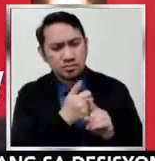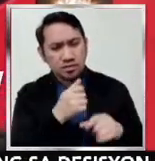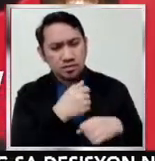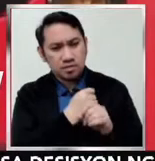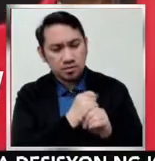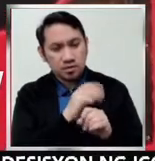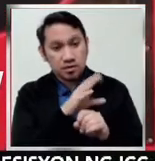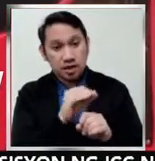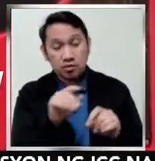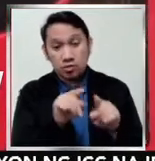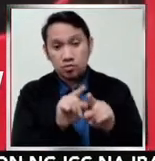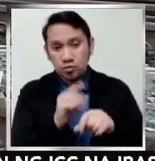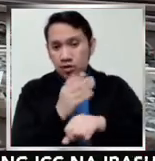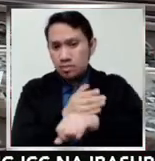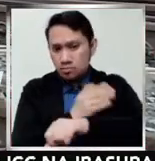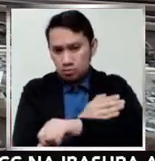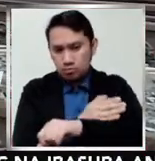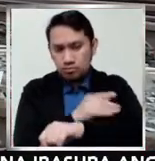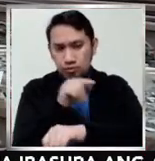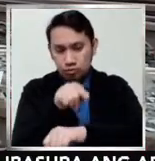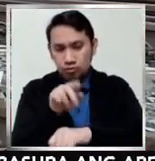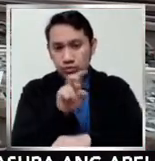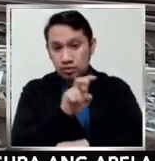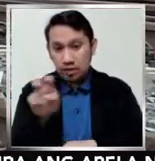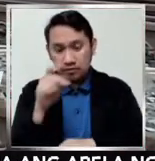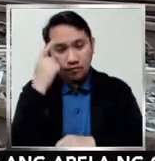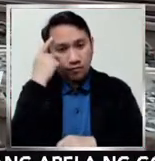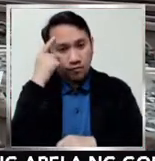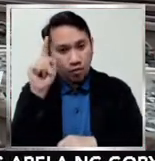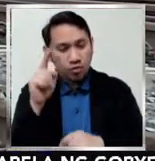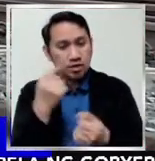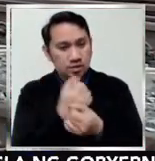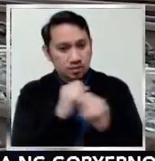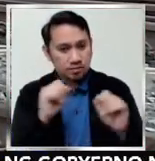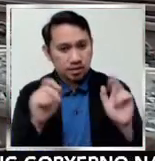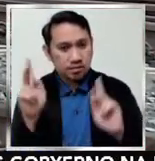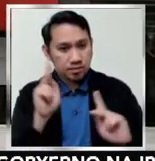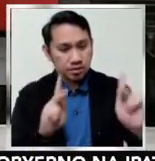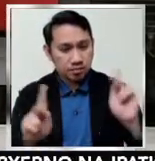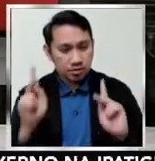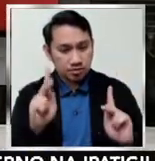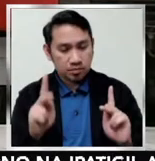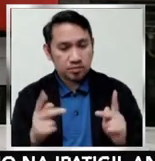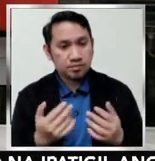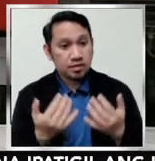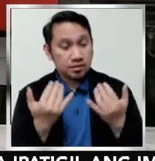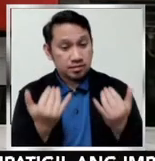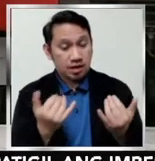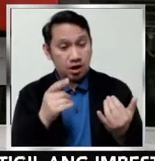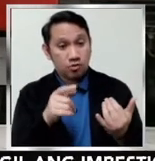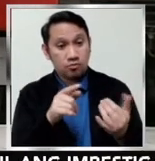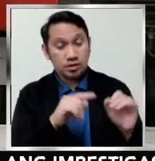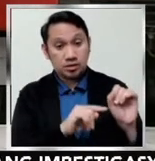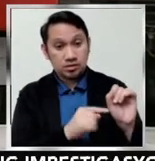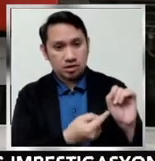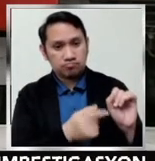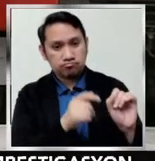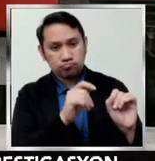kaligtasan ng mga pasahero. Pinangunahan ng Pangulo ang inaugurasyon ng makabagong train sets.